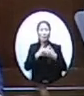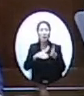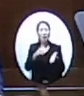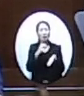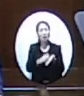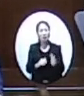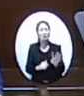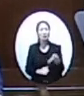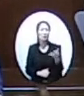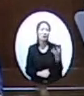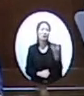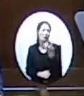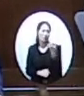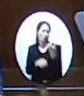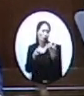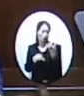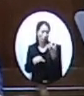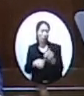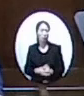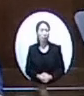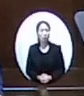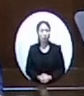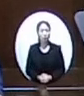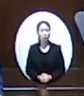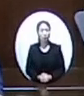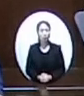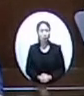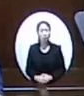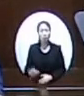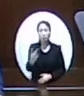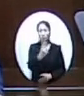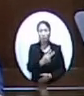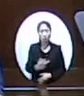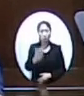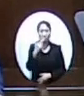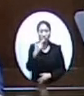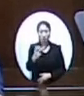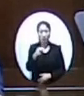약 440곳 정도가 됩니다. 2017년